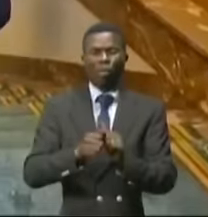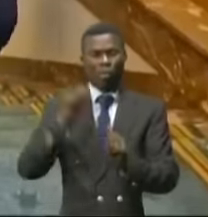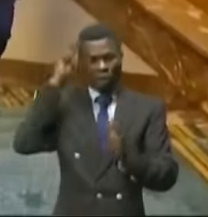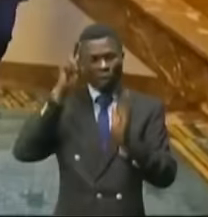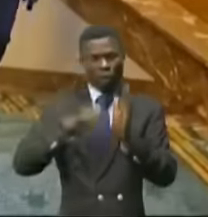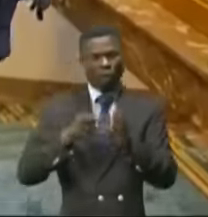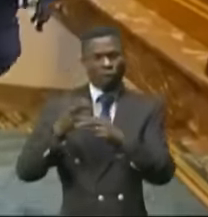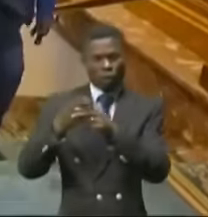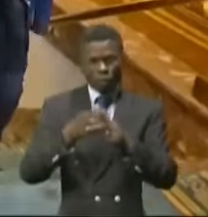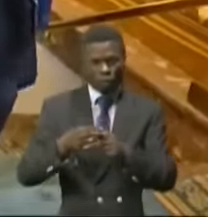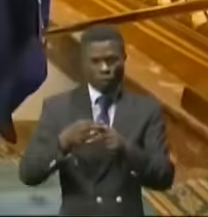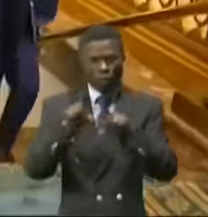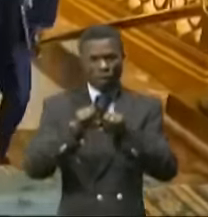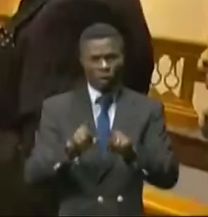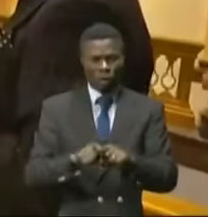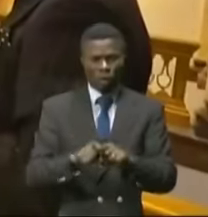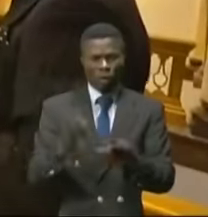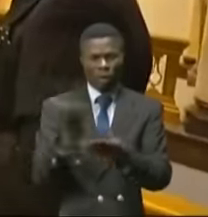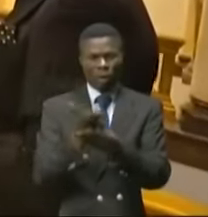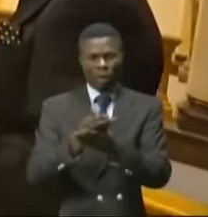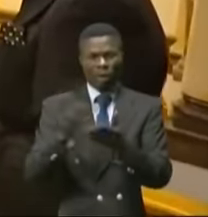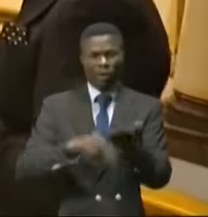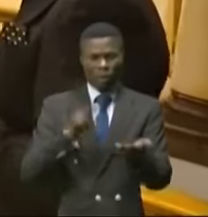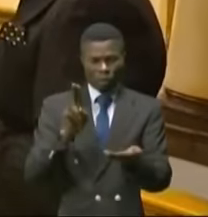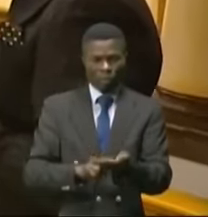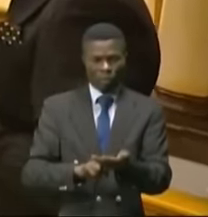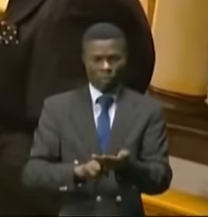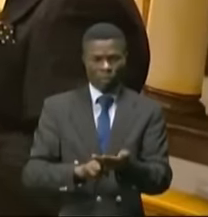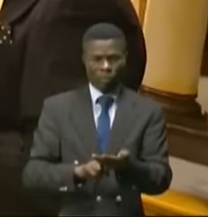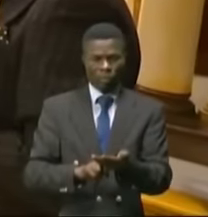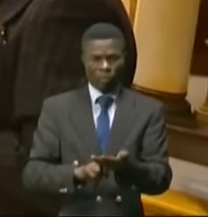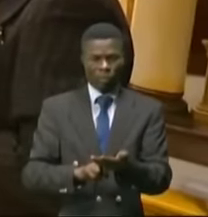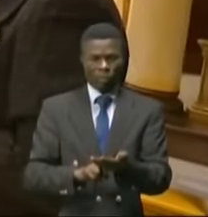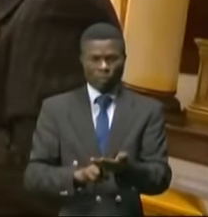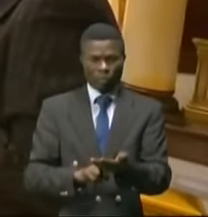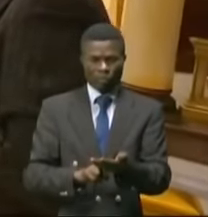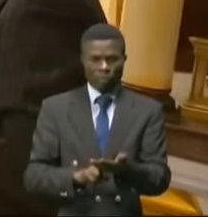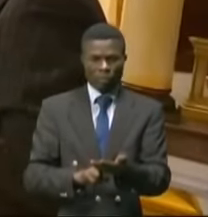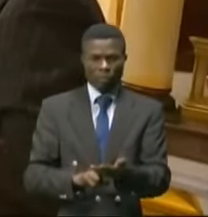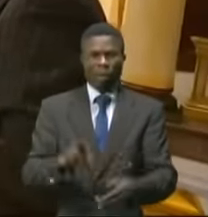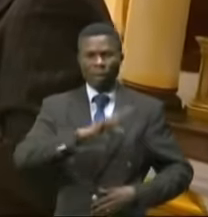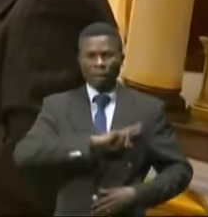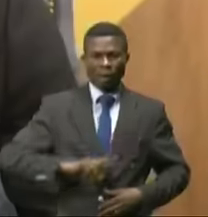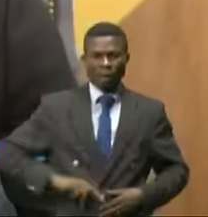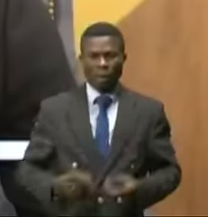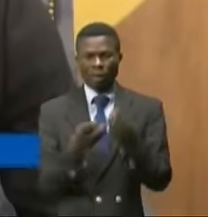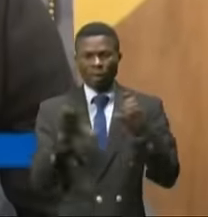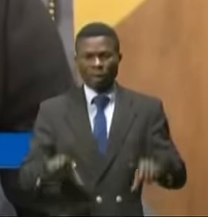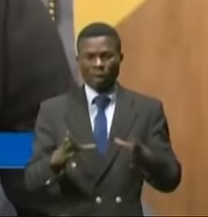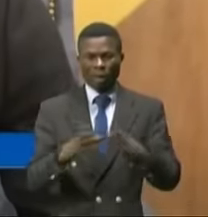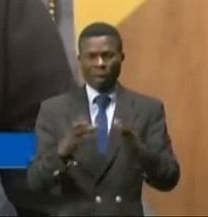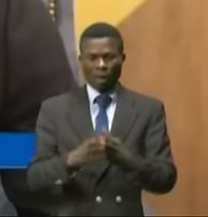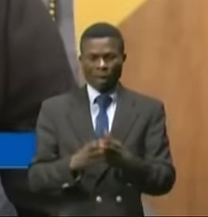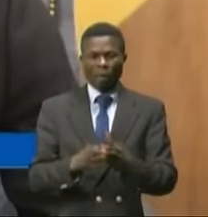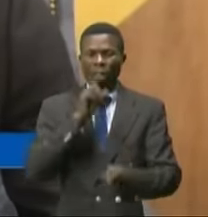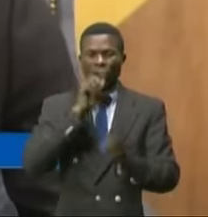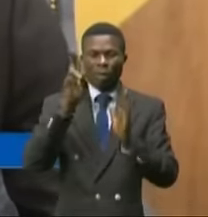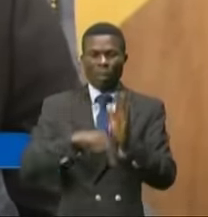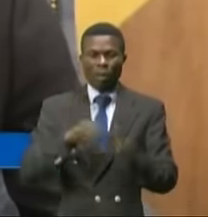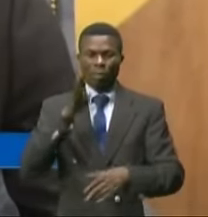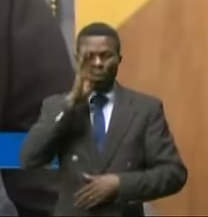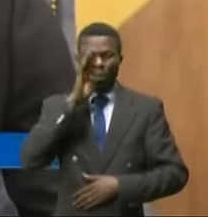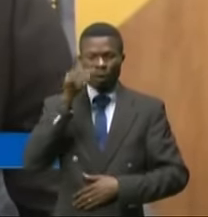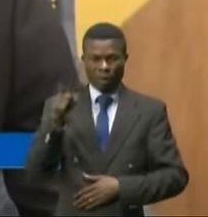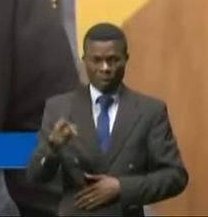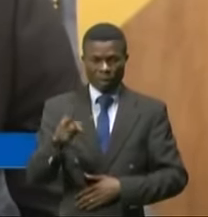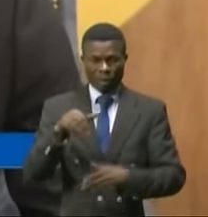suivi du protocole d'accord que nous avons signé, le Parlement de la République démocratique du Congo et le Parlement belge.